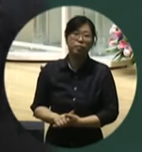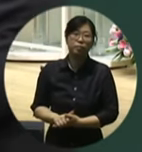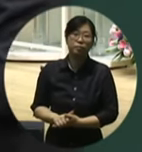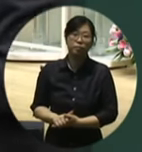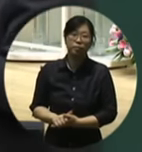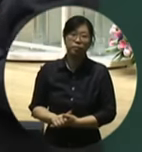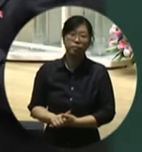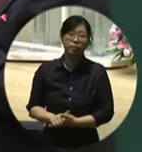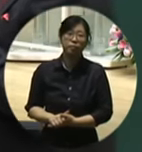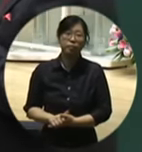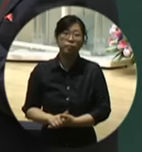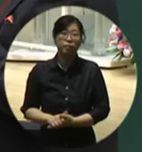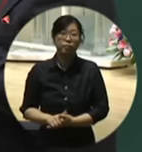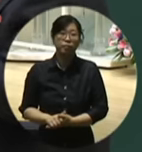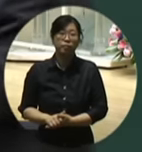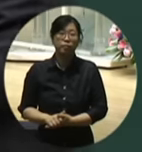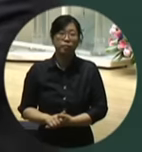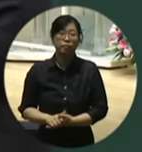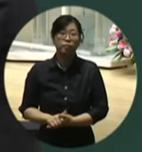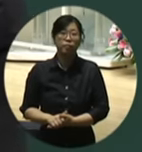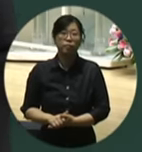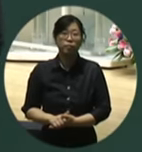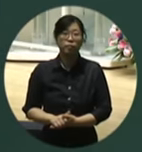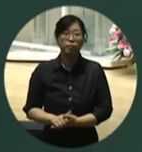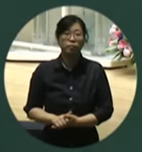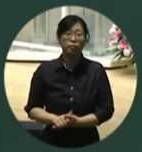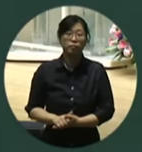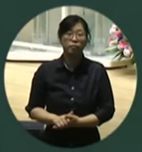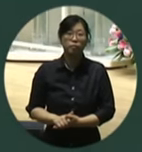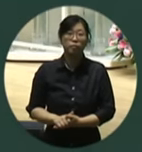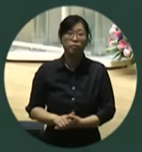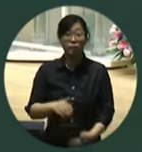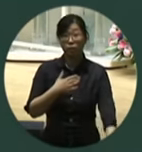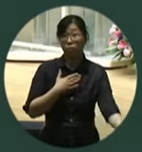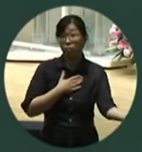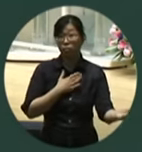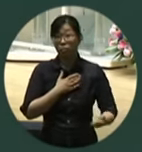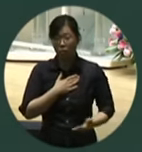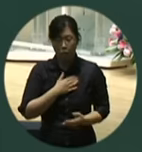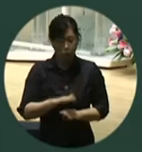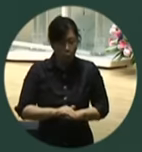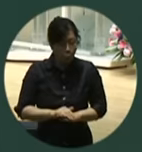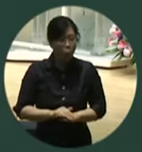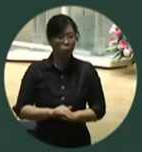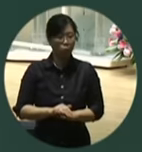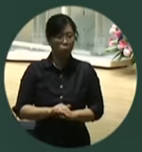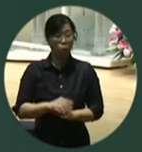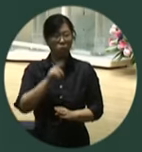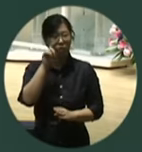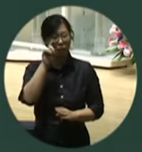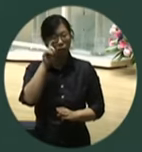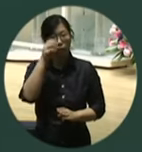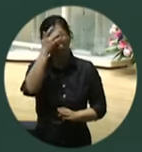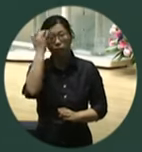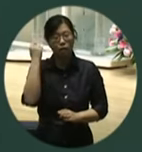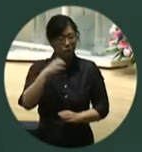God in heaven above and on the earth below. 나는요 정탐꾼을 숨긴 사람인 줄 알았는데 여기 지금 답 나와요. I thought she